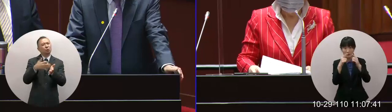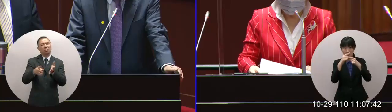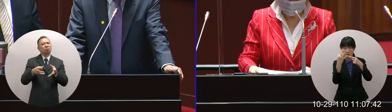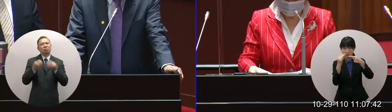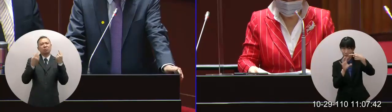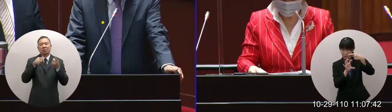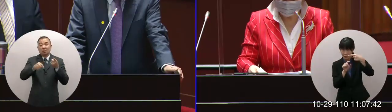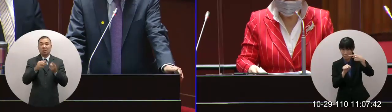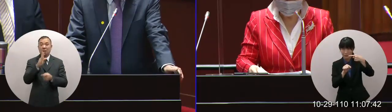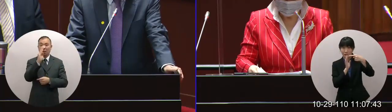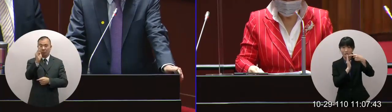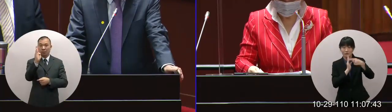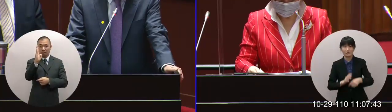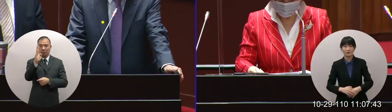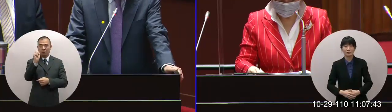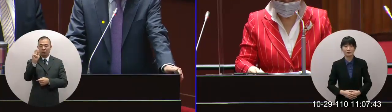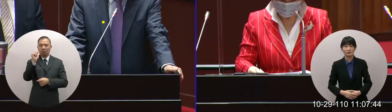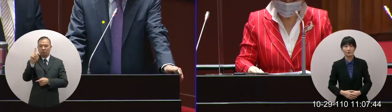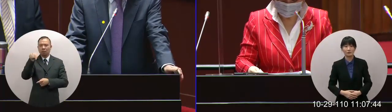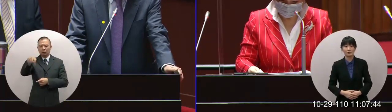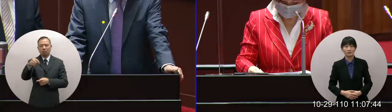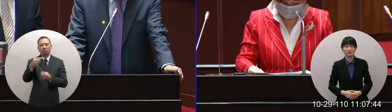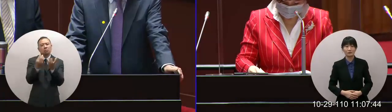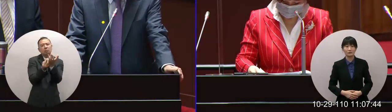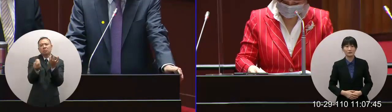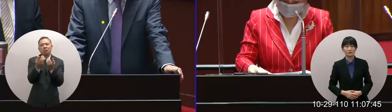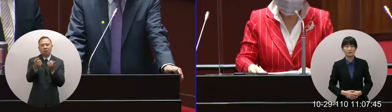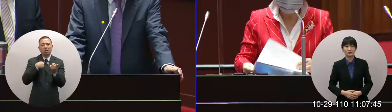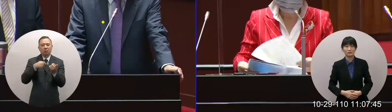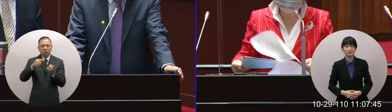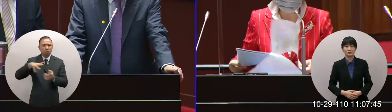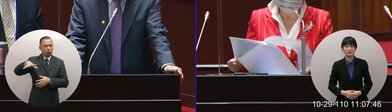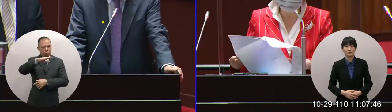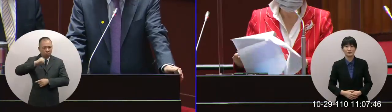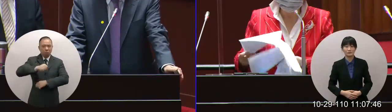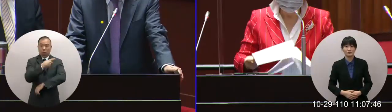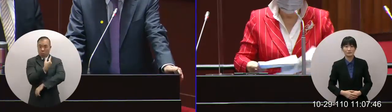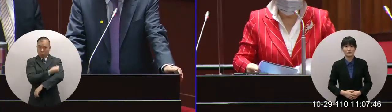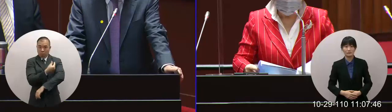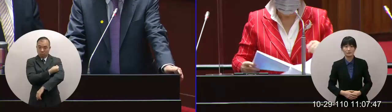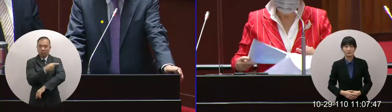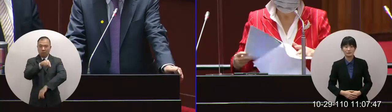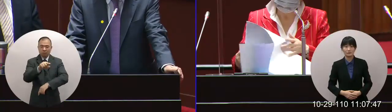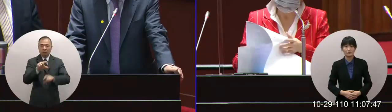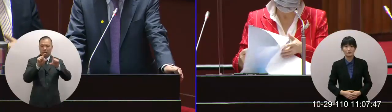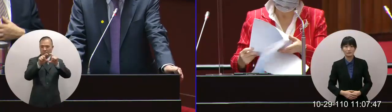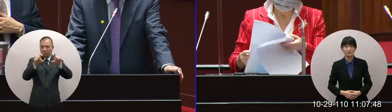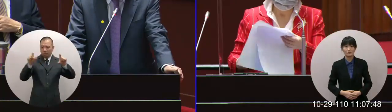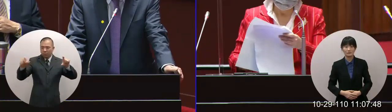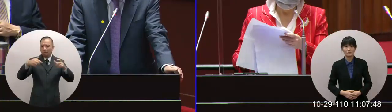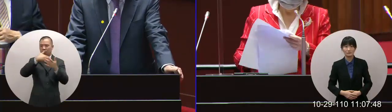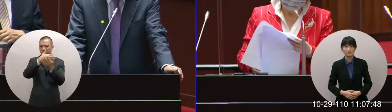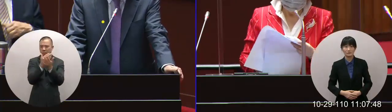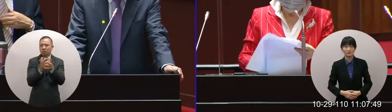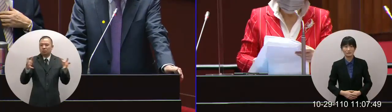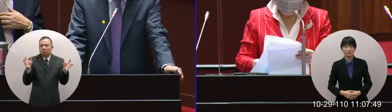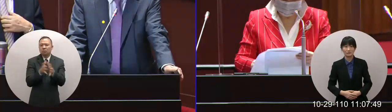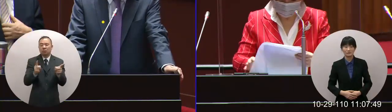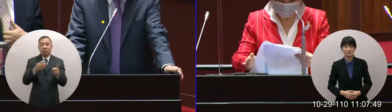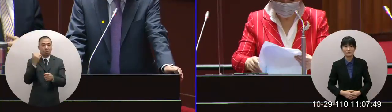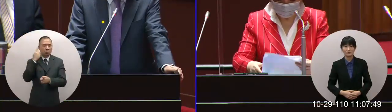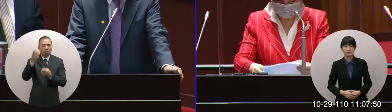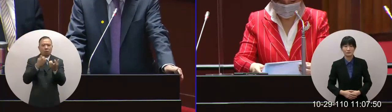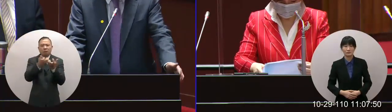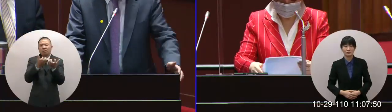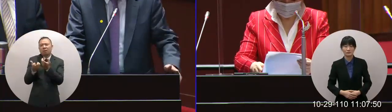事实上是少的了哈。我们还是以全部的疫苗来看的哈，那样的一个分特别的疫苗，事实上在统计的意义不